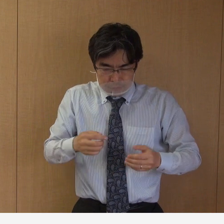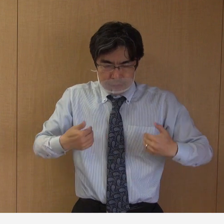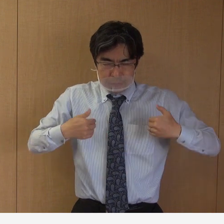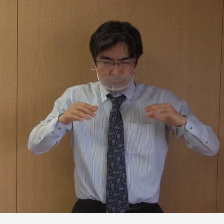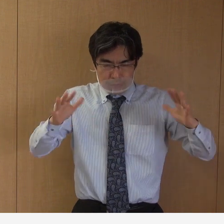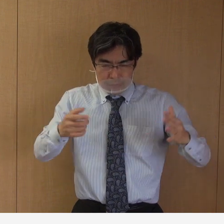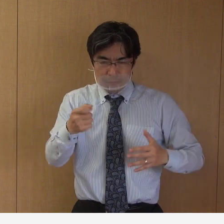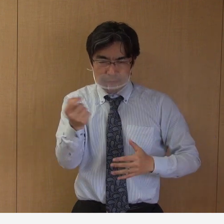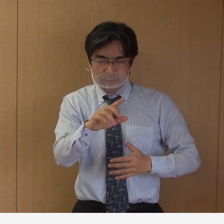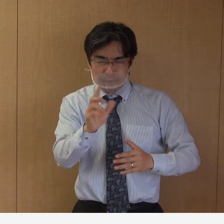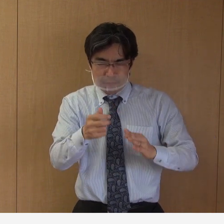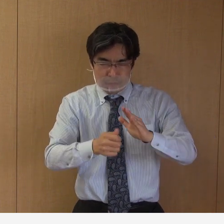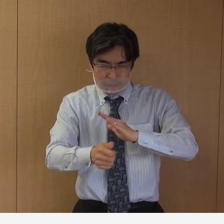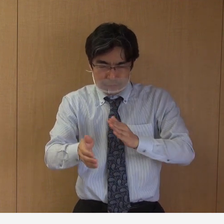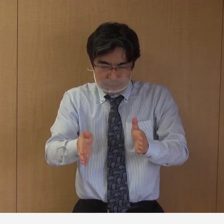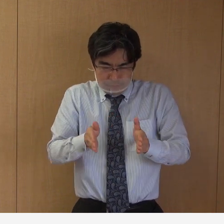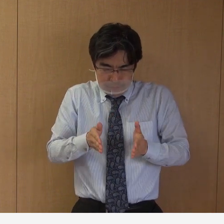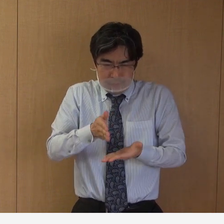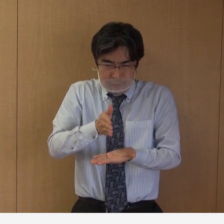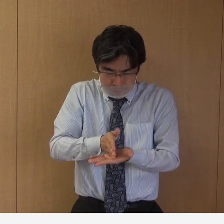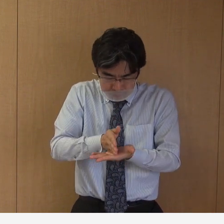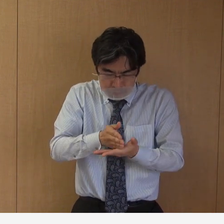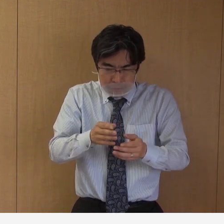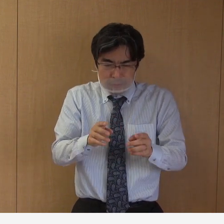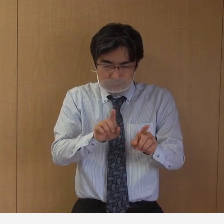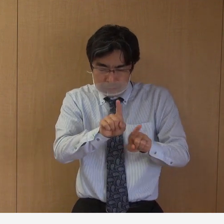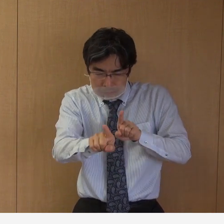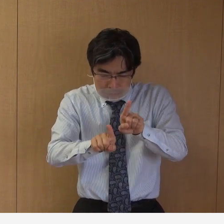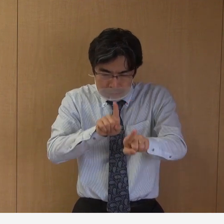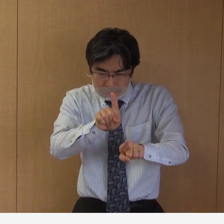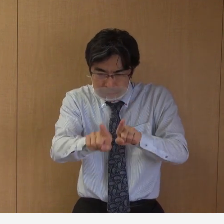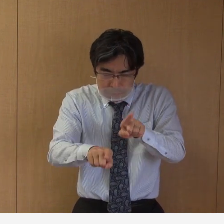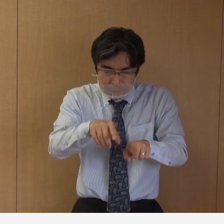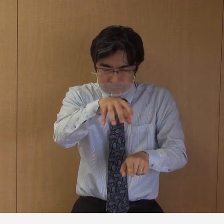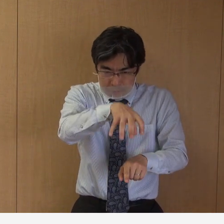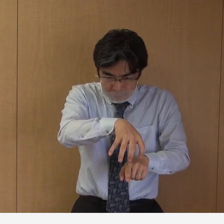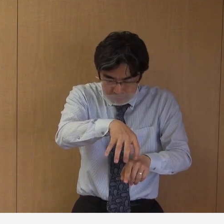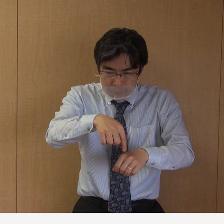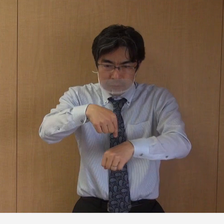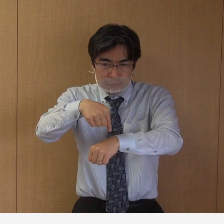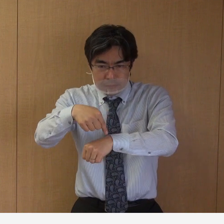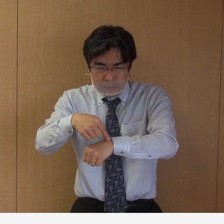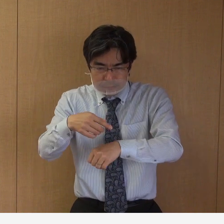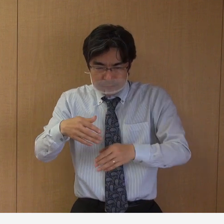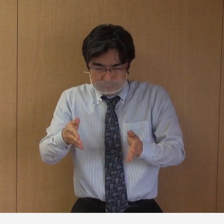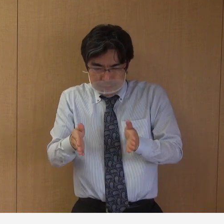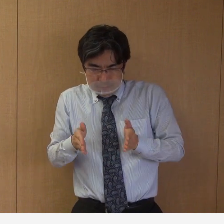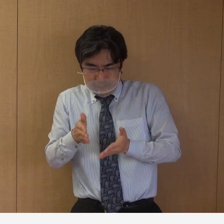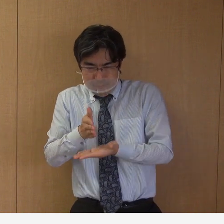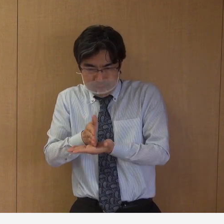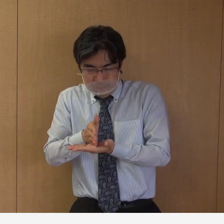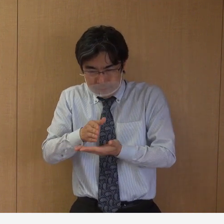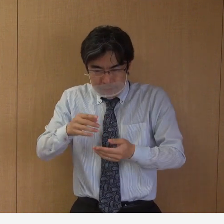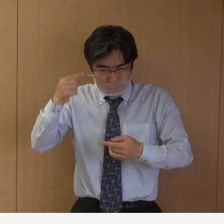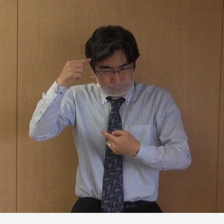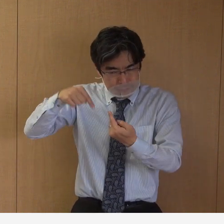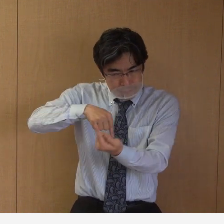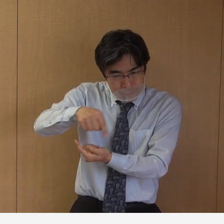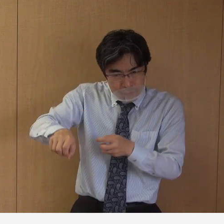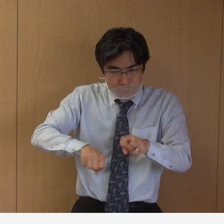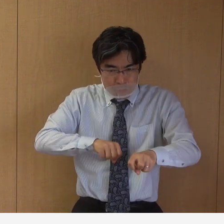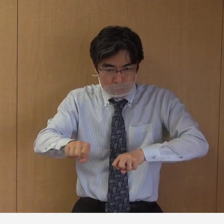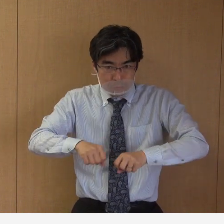の自粛、混雑している場所や時間を避けて行動すること、飲食